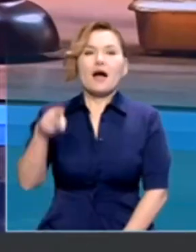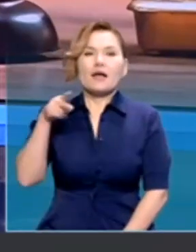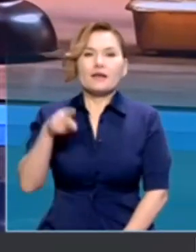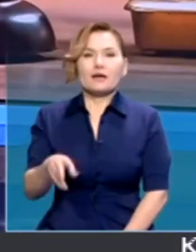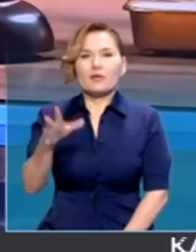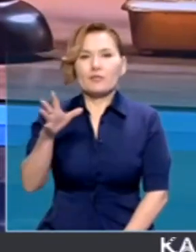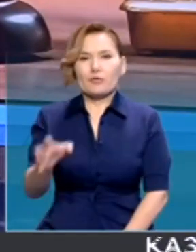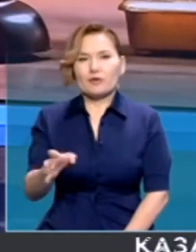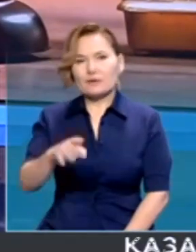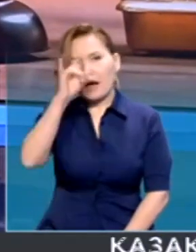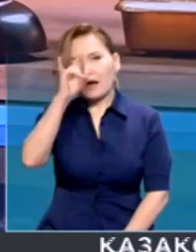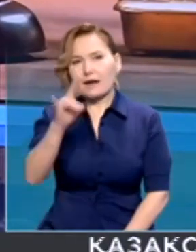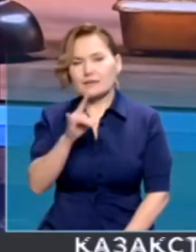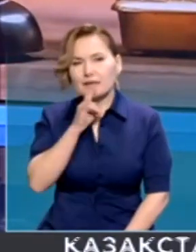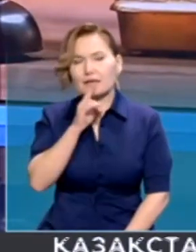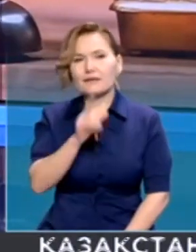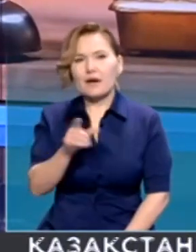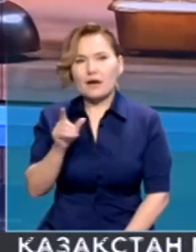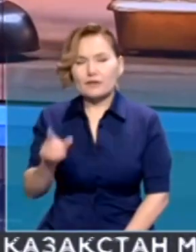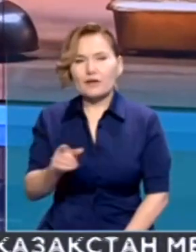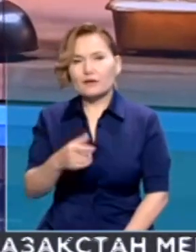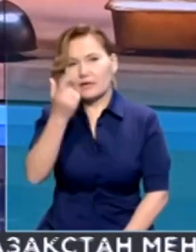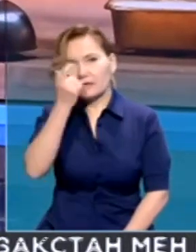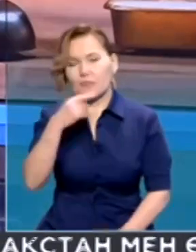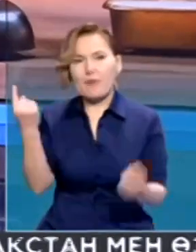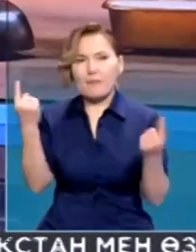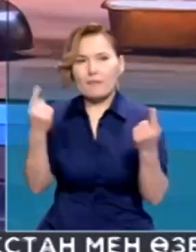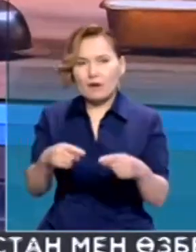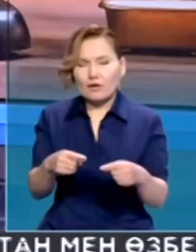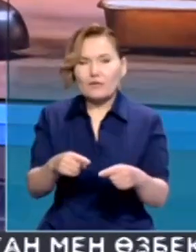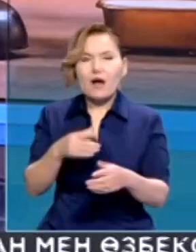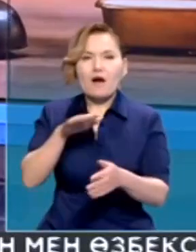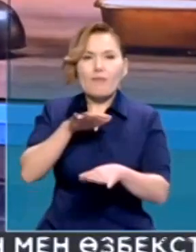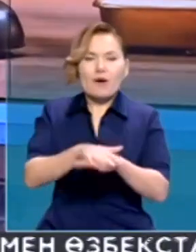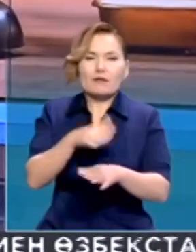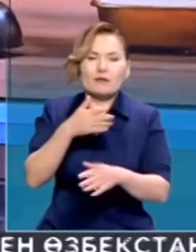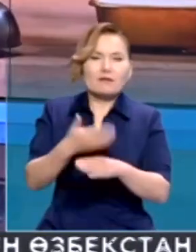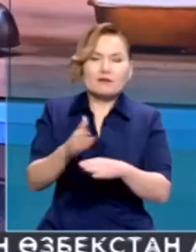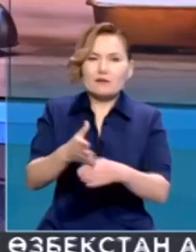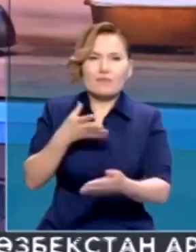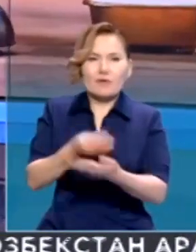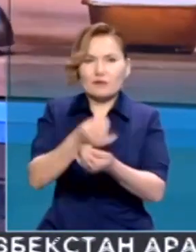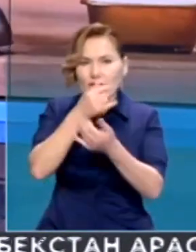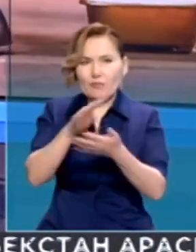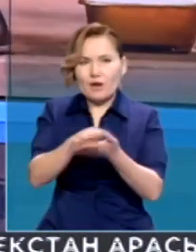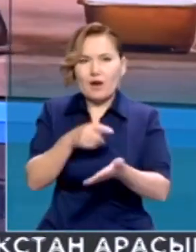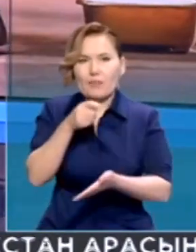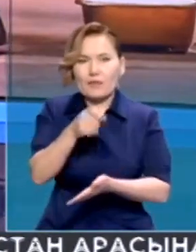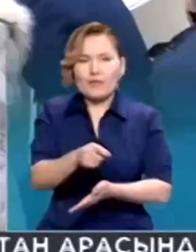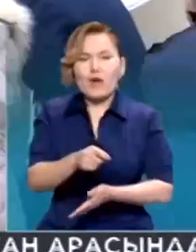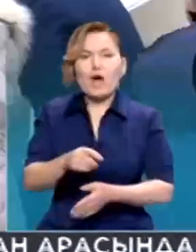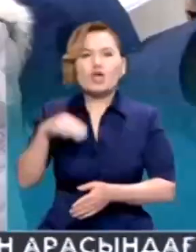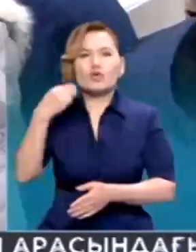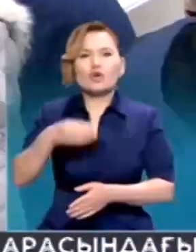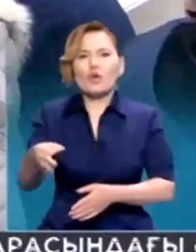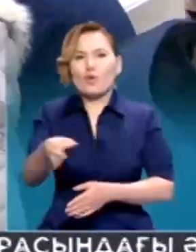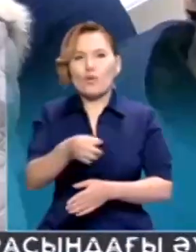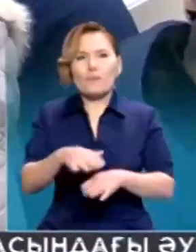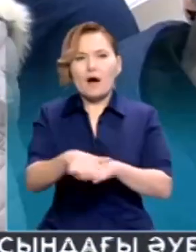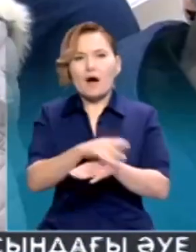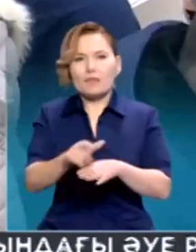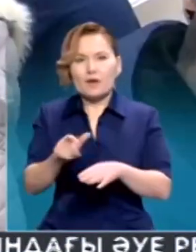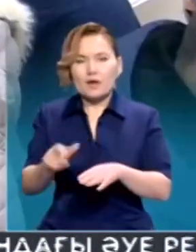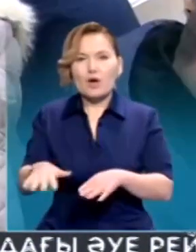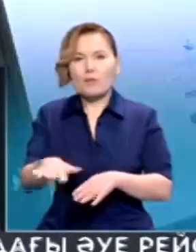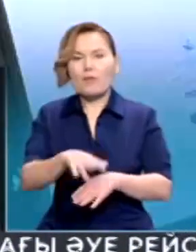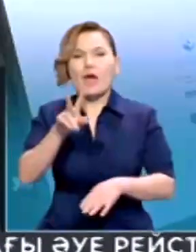2,5 мыңға жуық қазақстандық өзін банкрот деп тануға өтініш берді. Бұл туралы қаржы министрлігі мәлімдеді. Ең көбі Түркістан облысының тұрғындары.